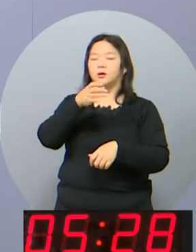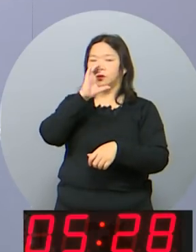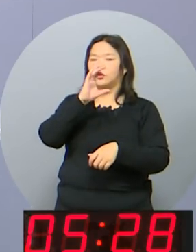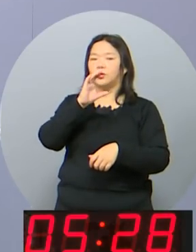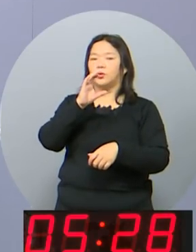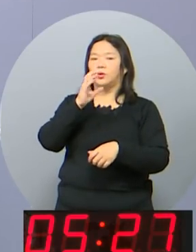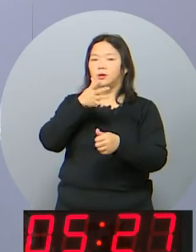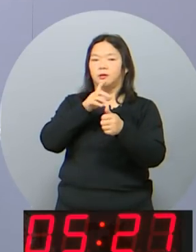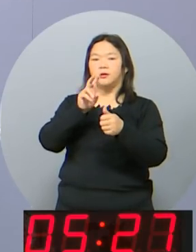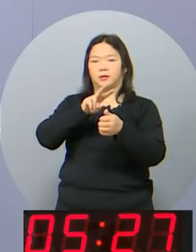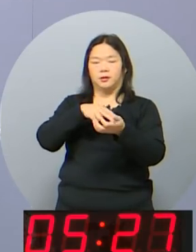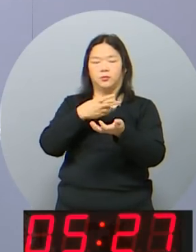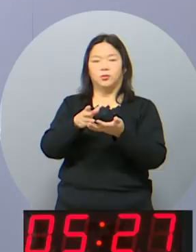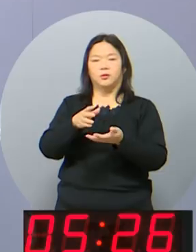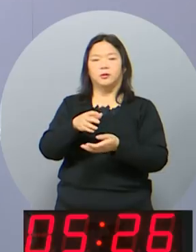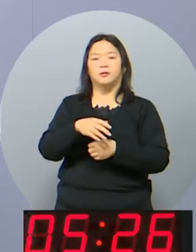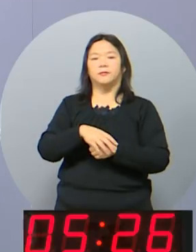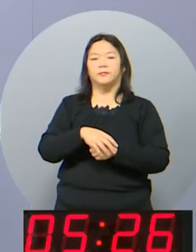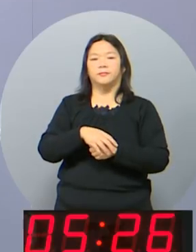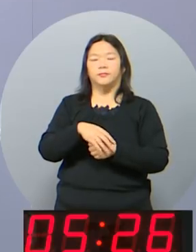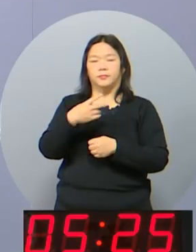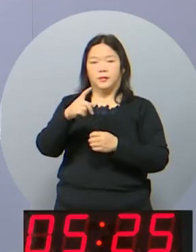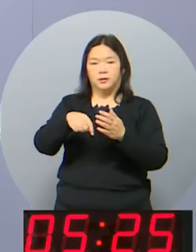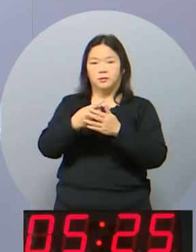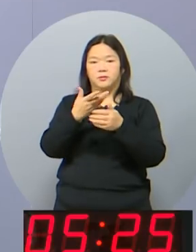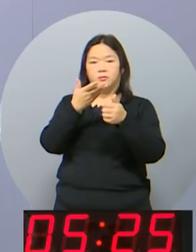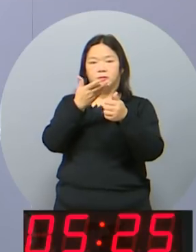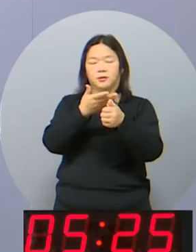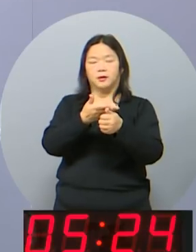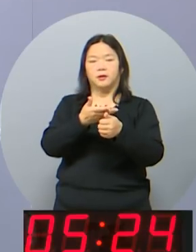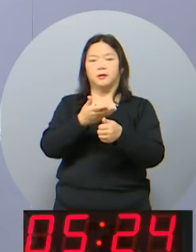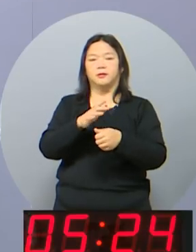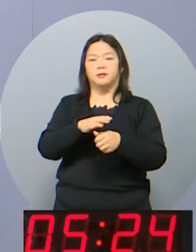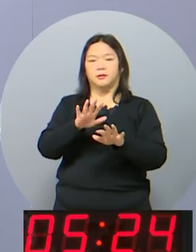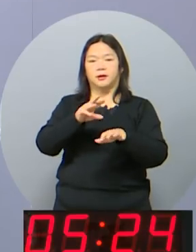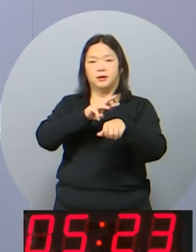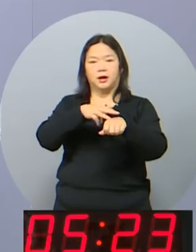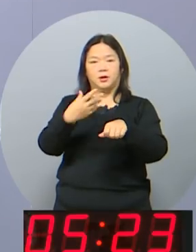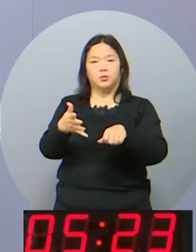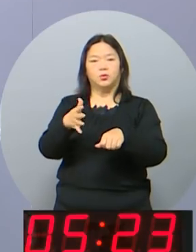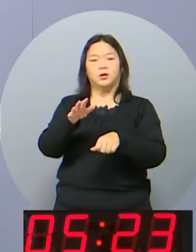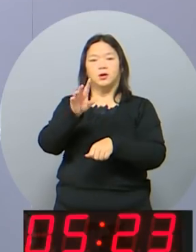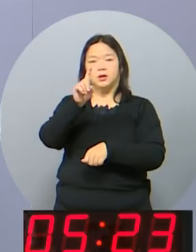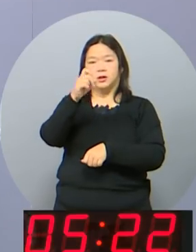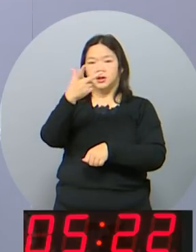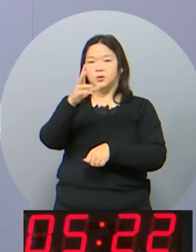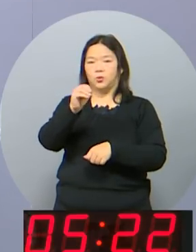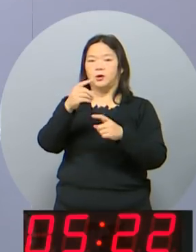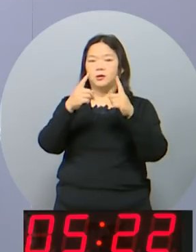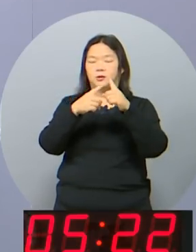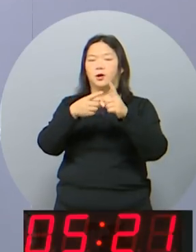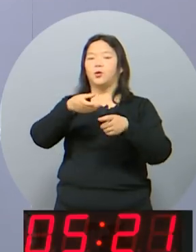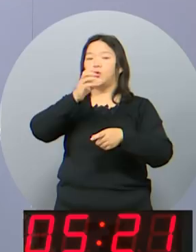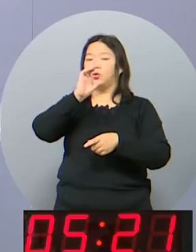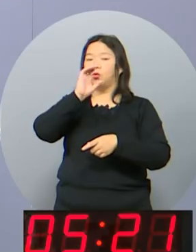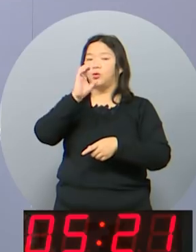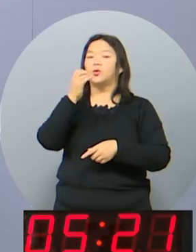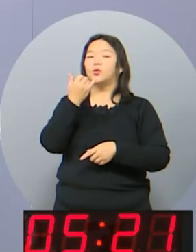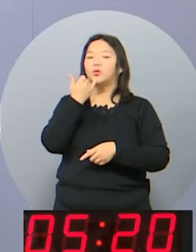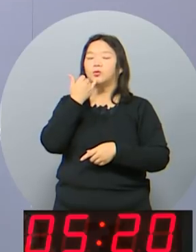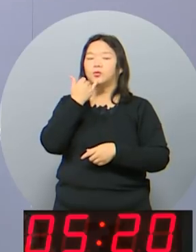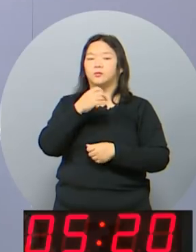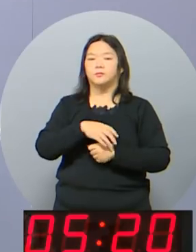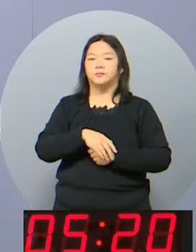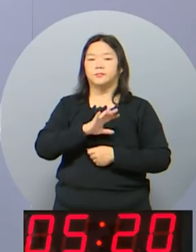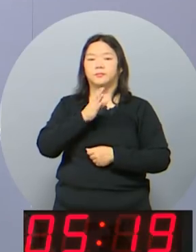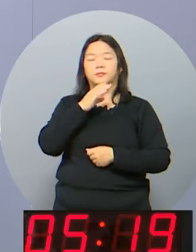哦，3.5万吨，只供我们现在淡水17万多人。的个饮用哦，但是